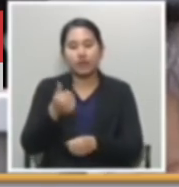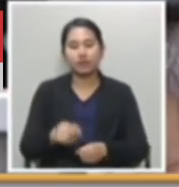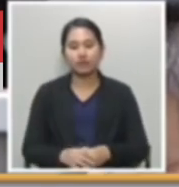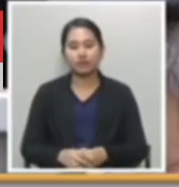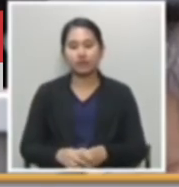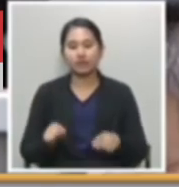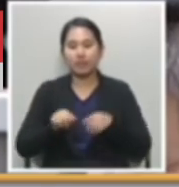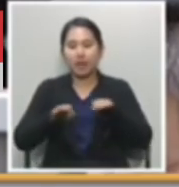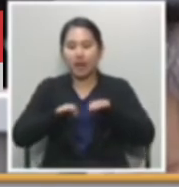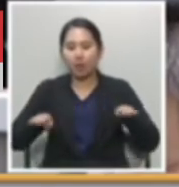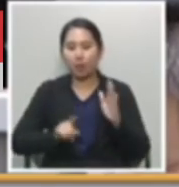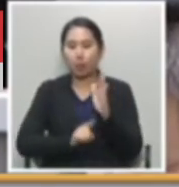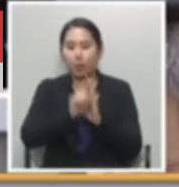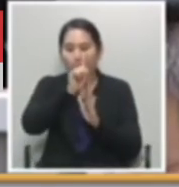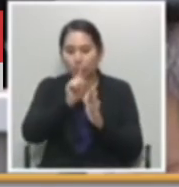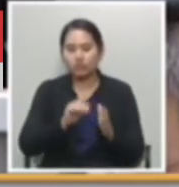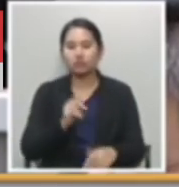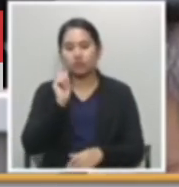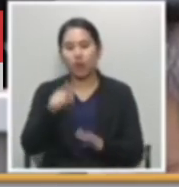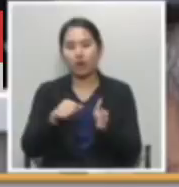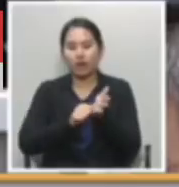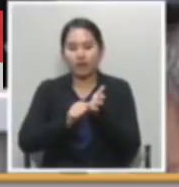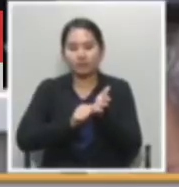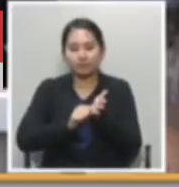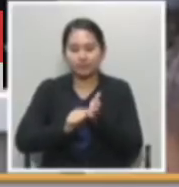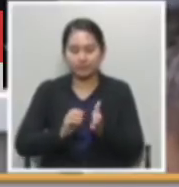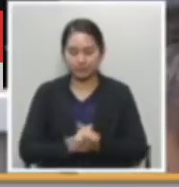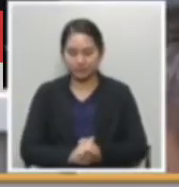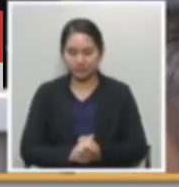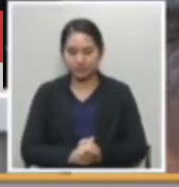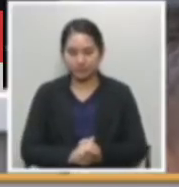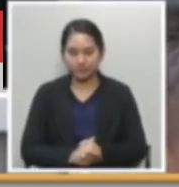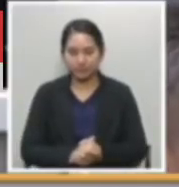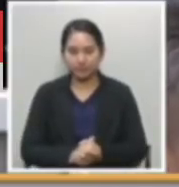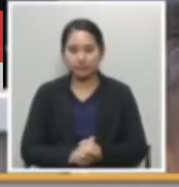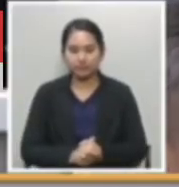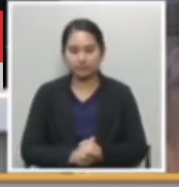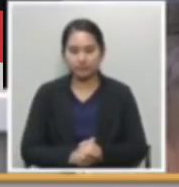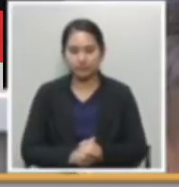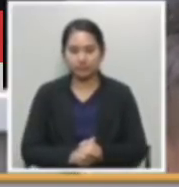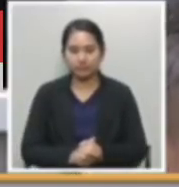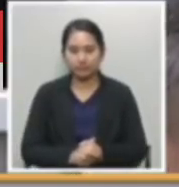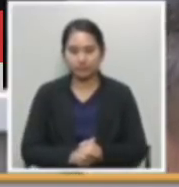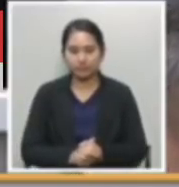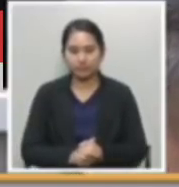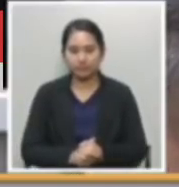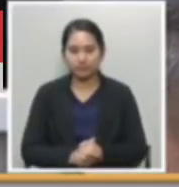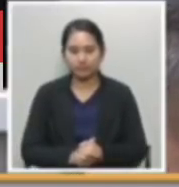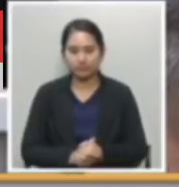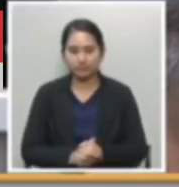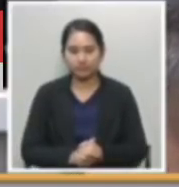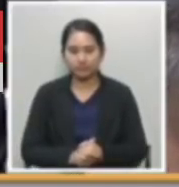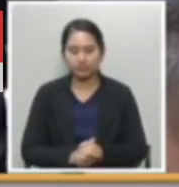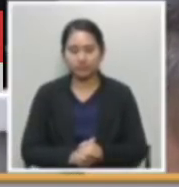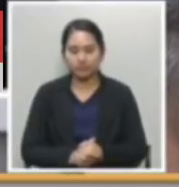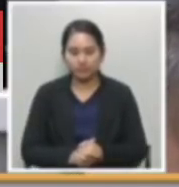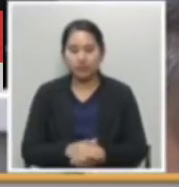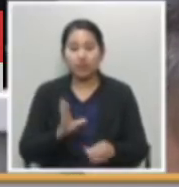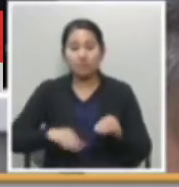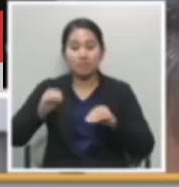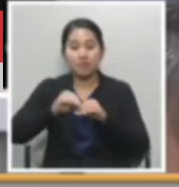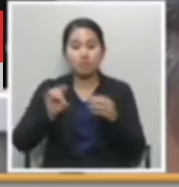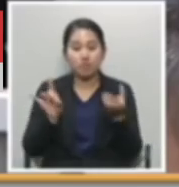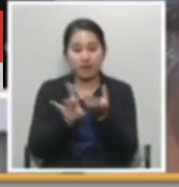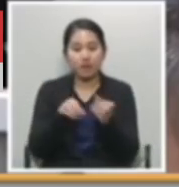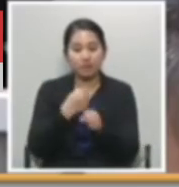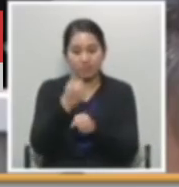าไปดูกฎระเบียบอันนี้ต้องแก้นะแล้วก็สิ่งที่สำคัญอีกอันนึงครับเพิ่มประสิทธิภาพได้ไหมออนไลน์ไ